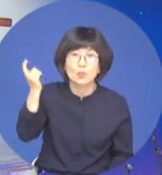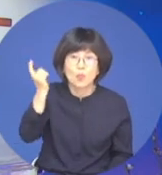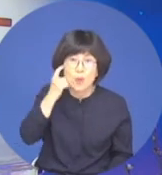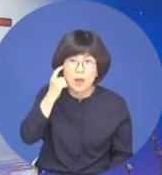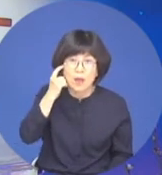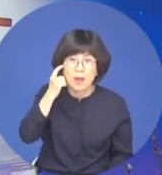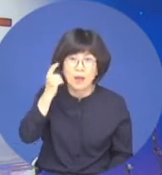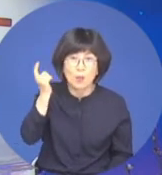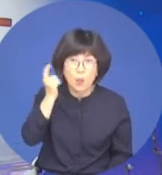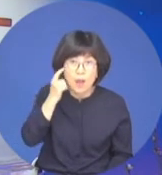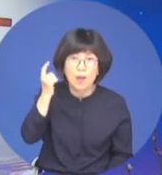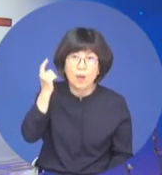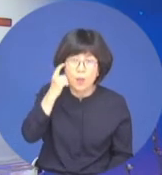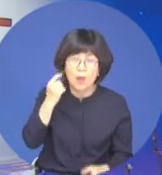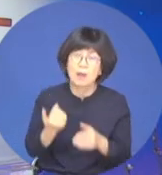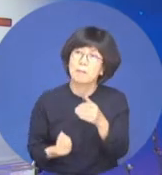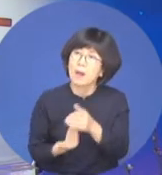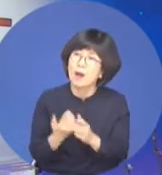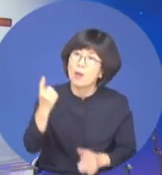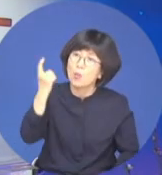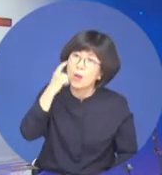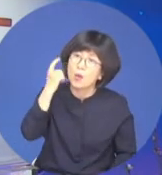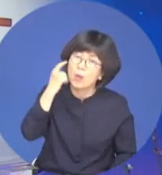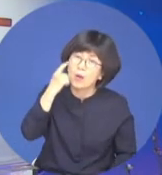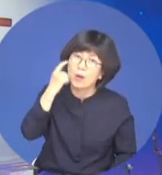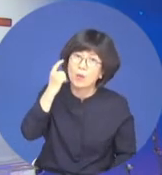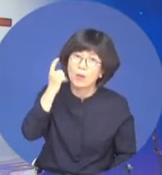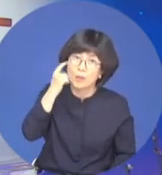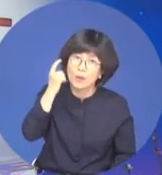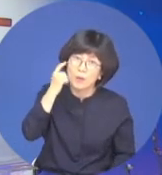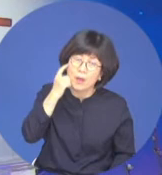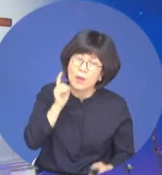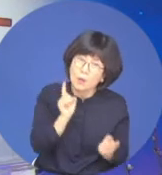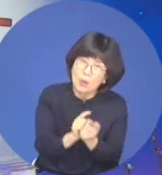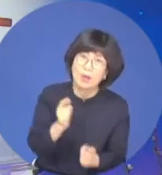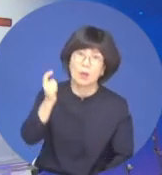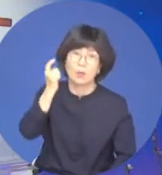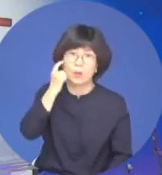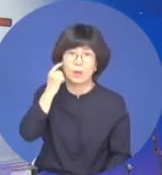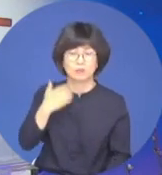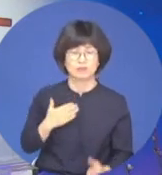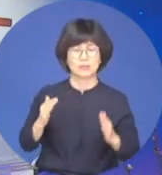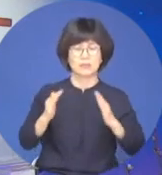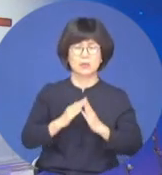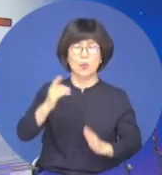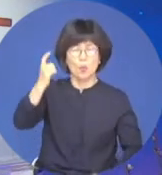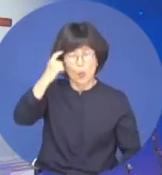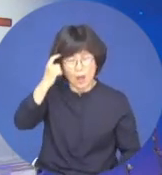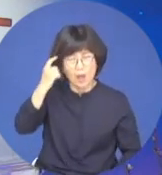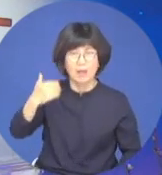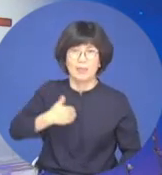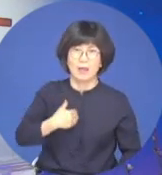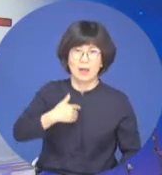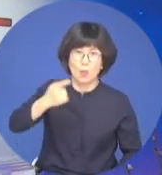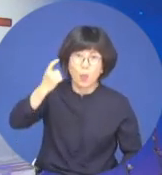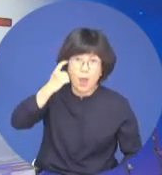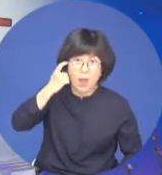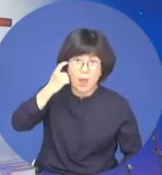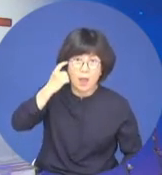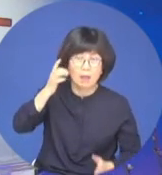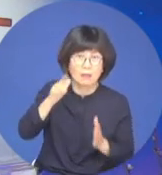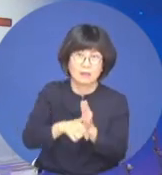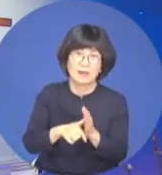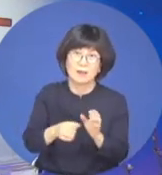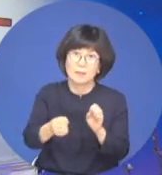우리에게 이런 일이 생깁니까? 왜 하필이면 나에게 이런 일이 생깁니까? 왜 하필이면 우리 집에, 왜 하필이면 나에게, 이런 때 여러분 있지 않습니까?